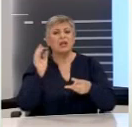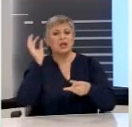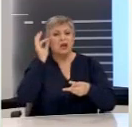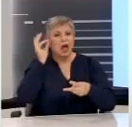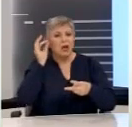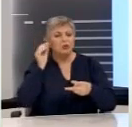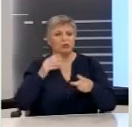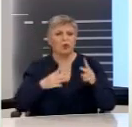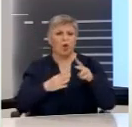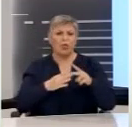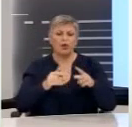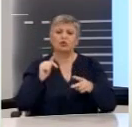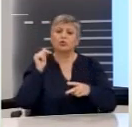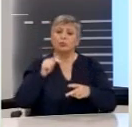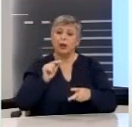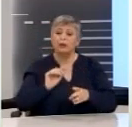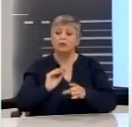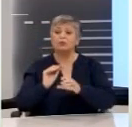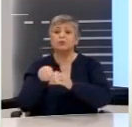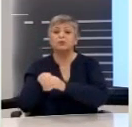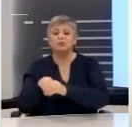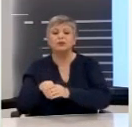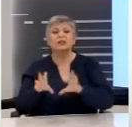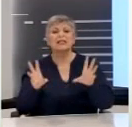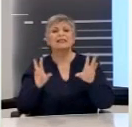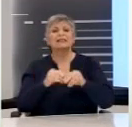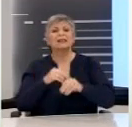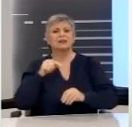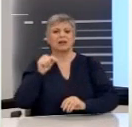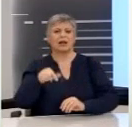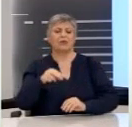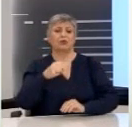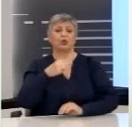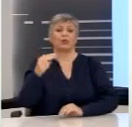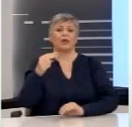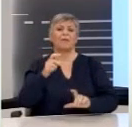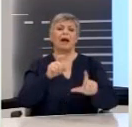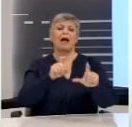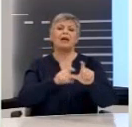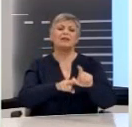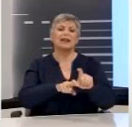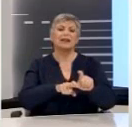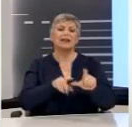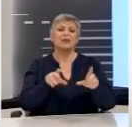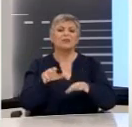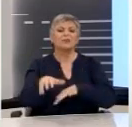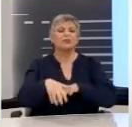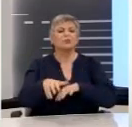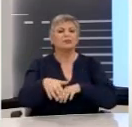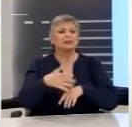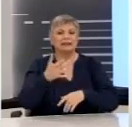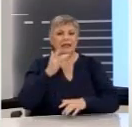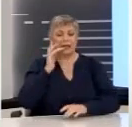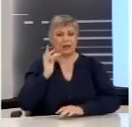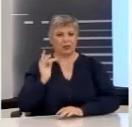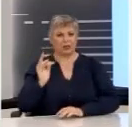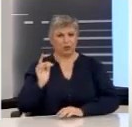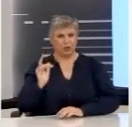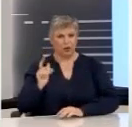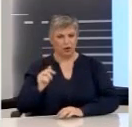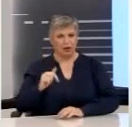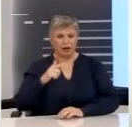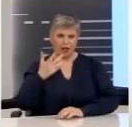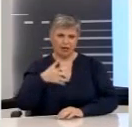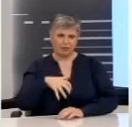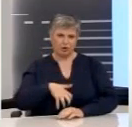Κλείνω την παρένθεση, γιατί πιστεύω ότι η υπερβολή αργά ή γρήγορα έχει κοντά ποδάρια. Θέλω ακόμα να πω και κάτι